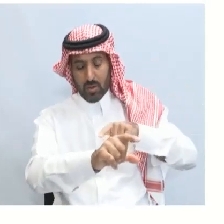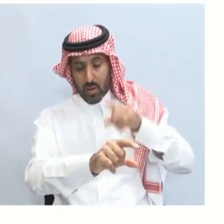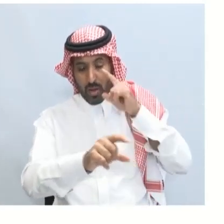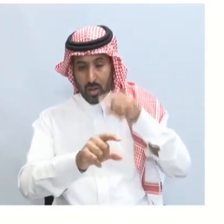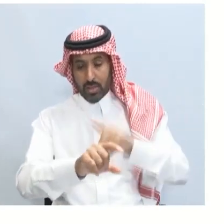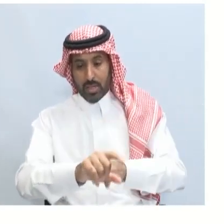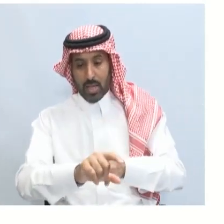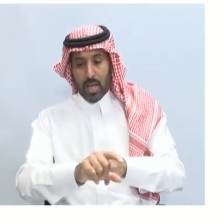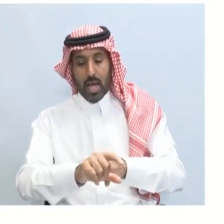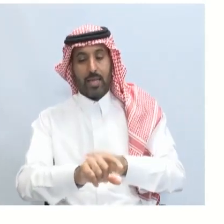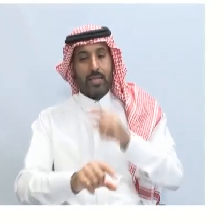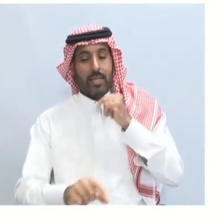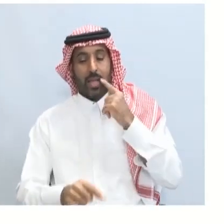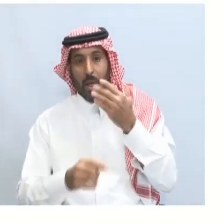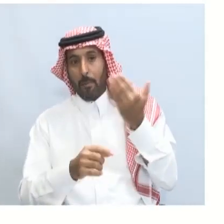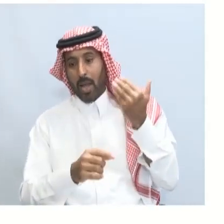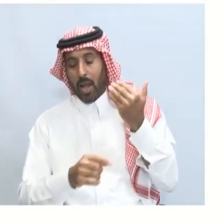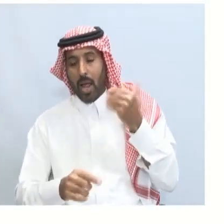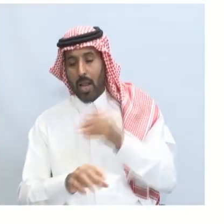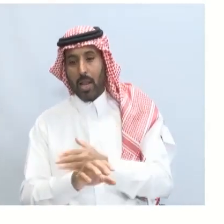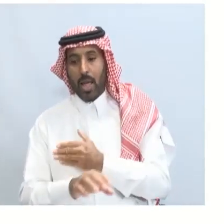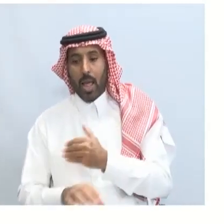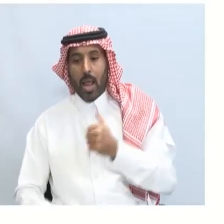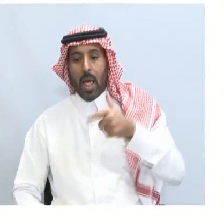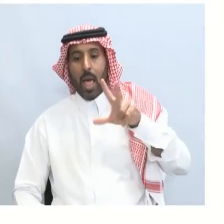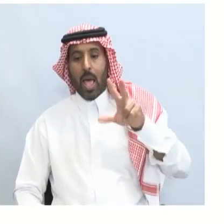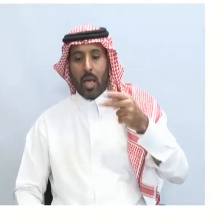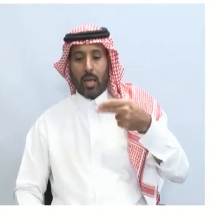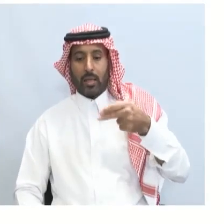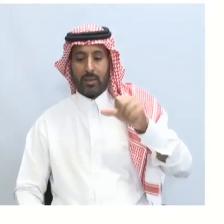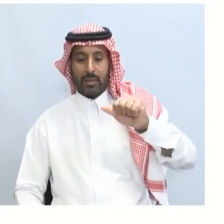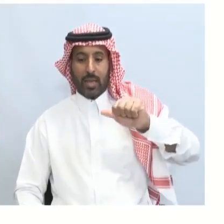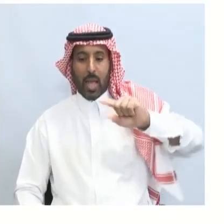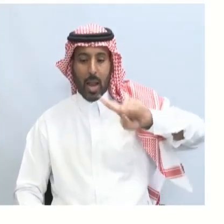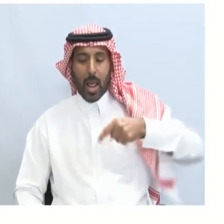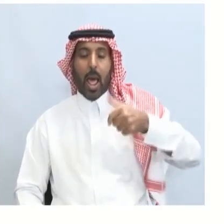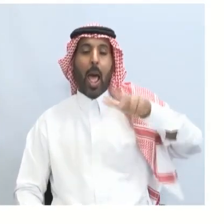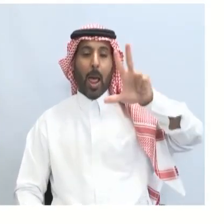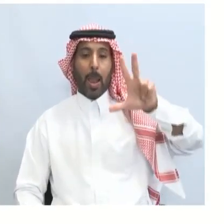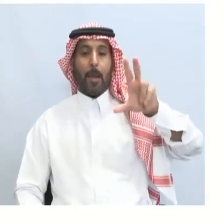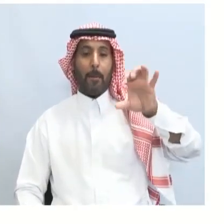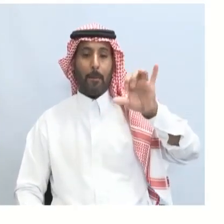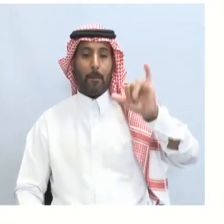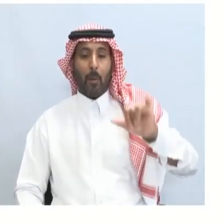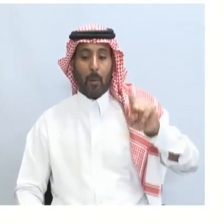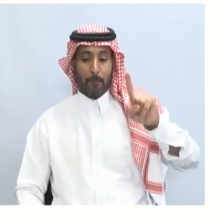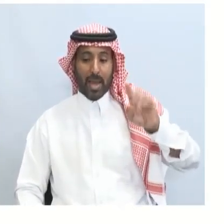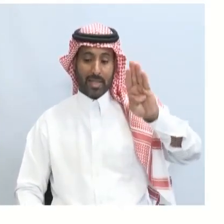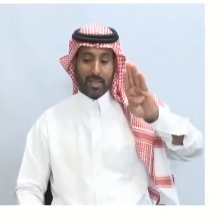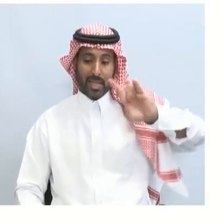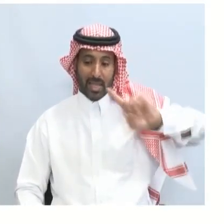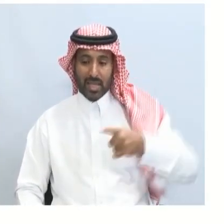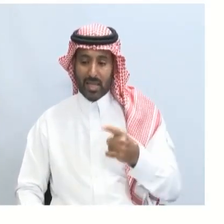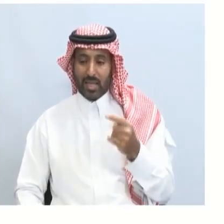العصر المبكر في هذا العصر بعد بضع ملي ثانيه من بدايه الزمن كان